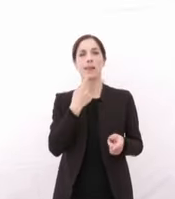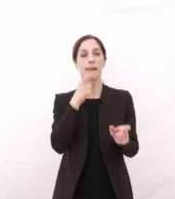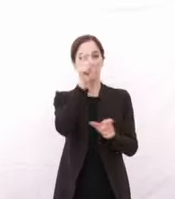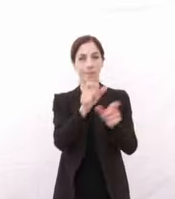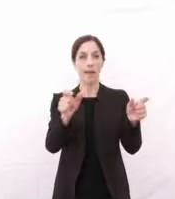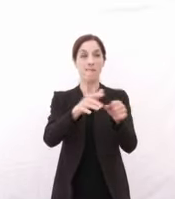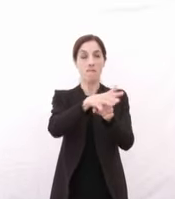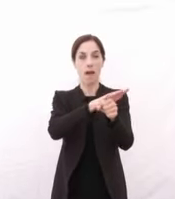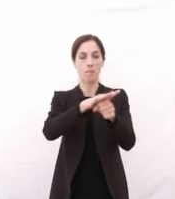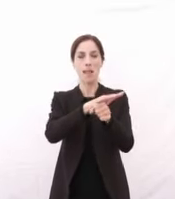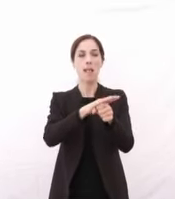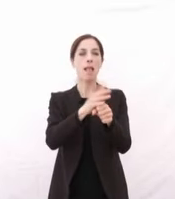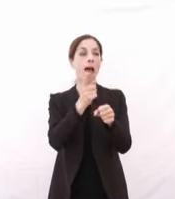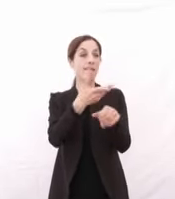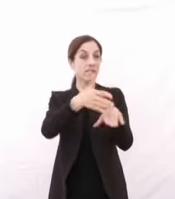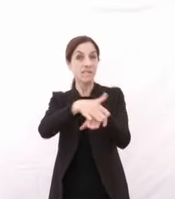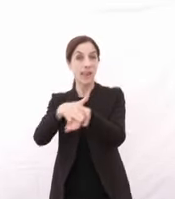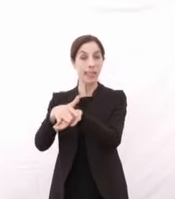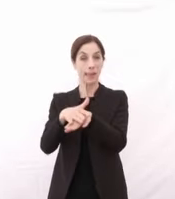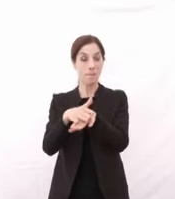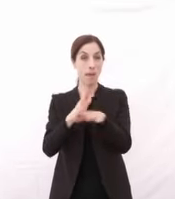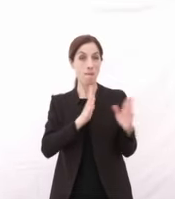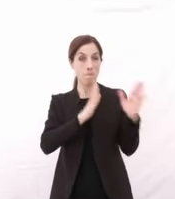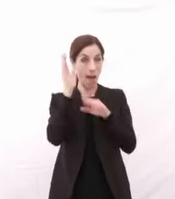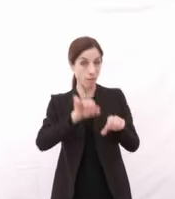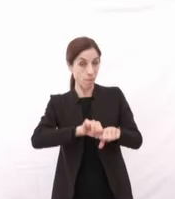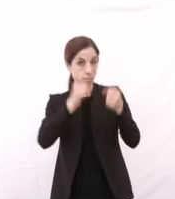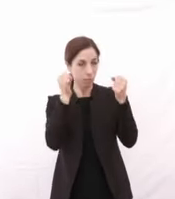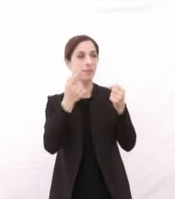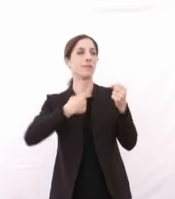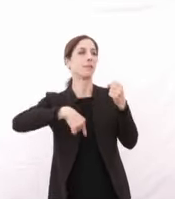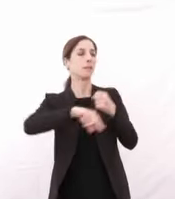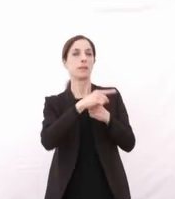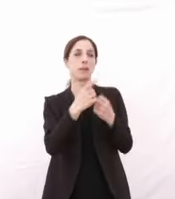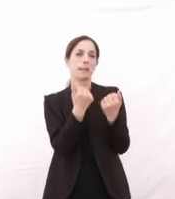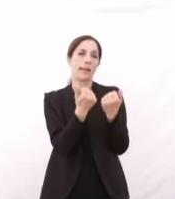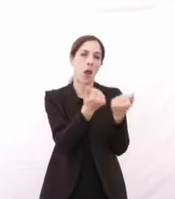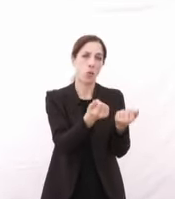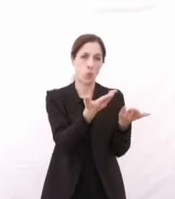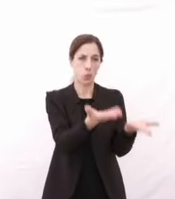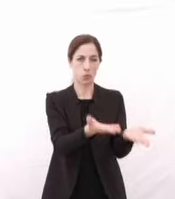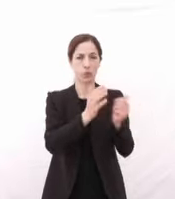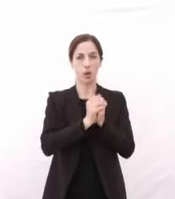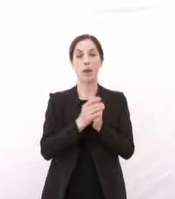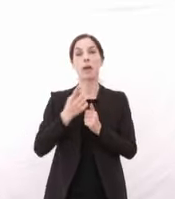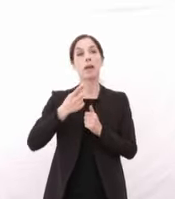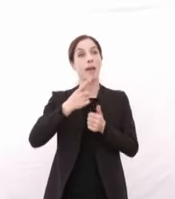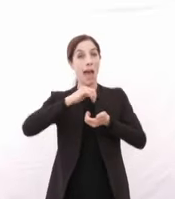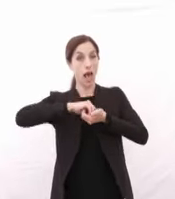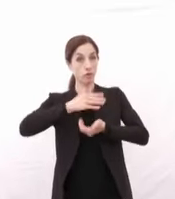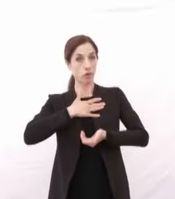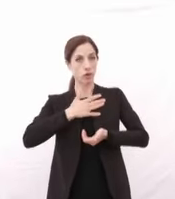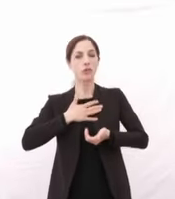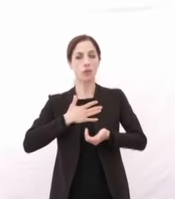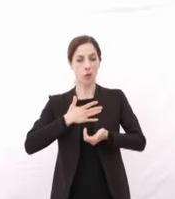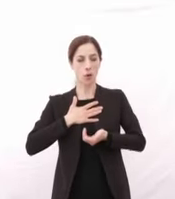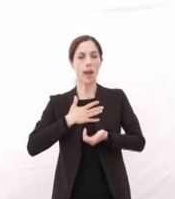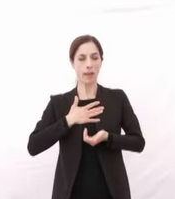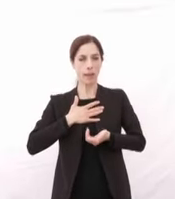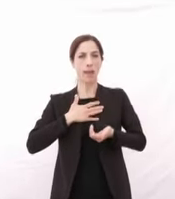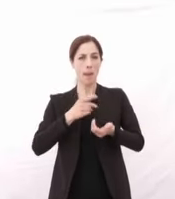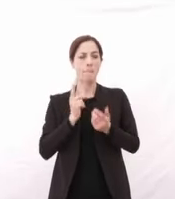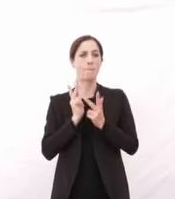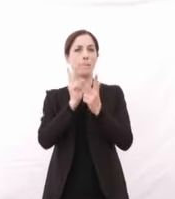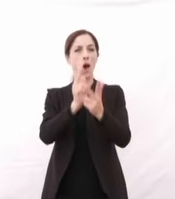mafia. La nostra associazione porta con sé da 28 anni il vostro dolore, la vostra sofferenza,